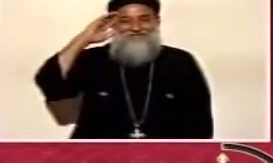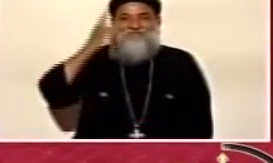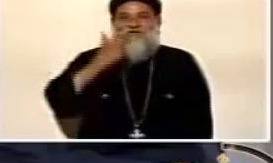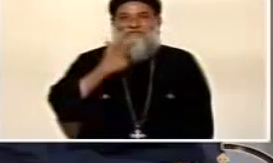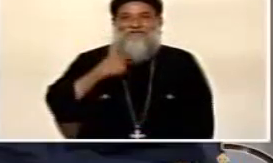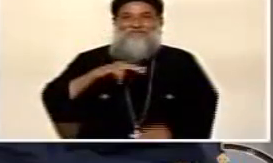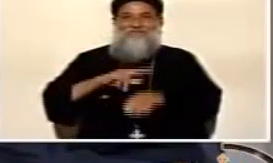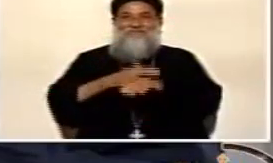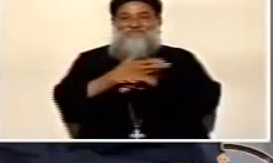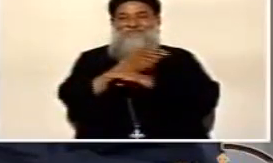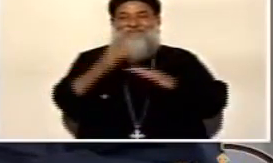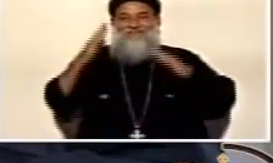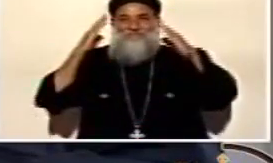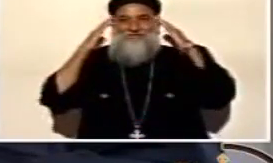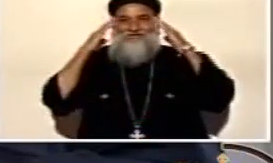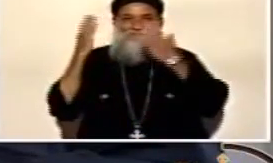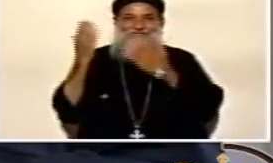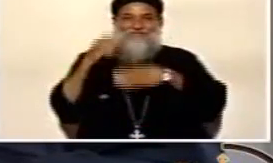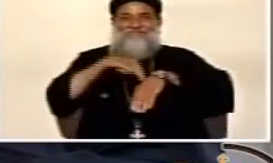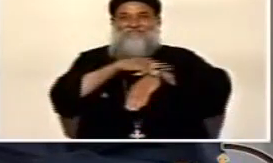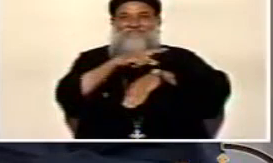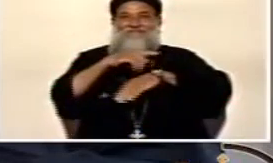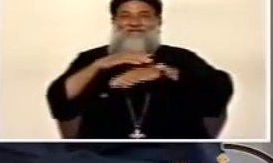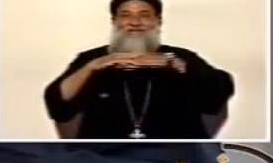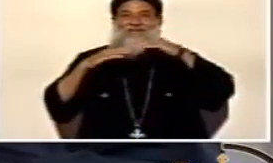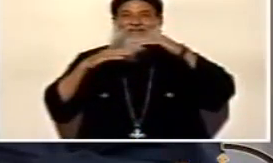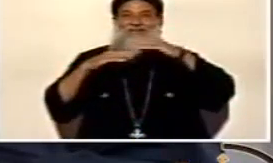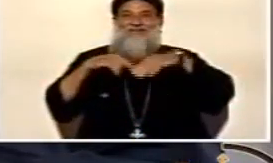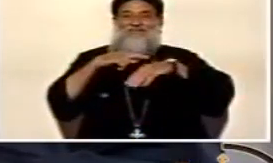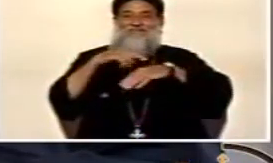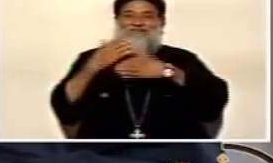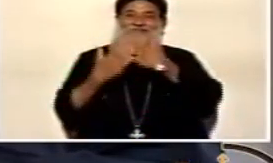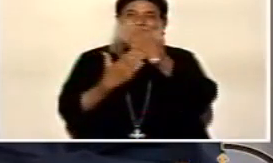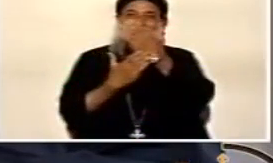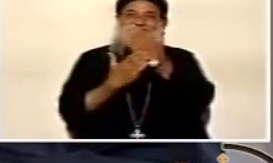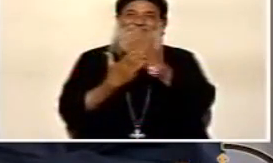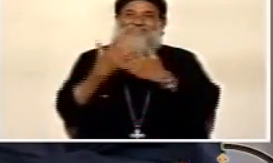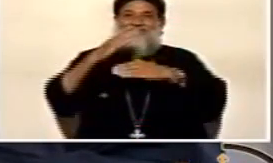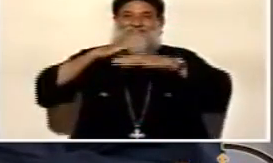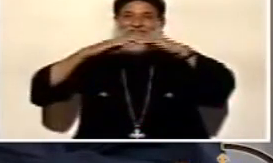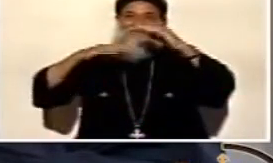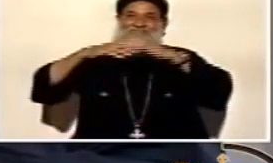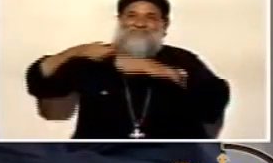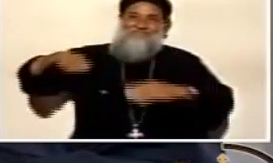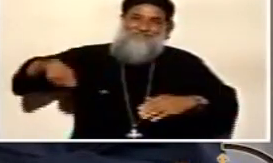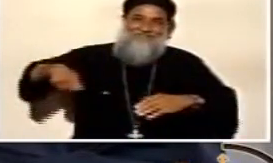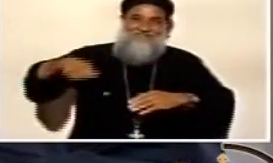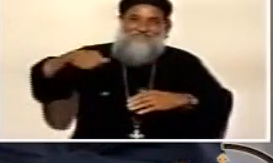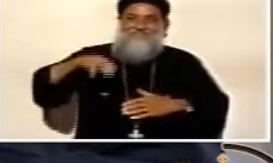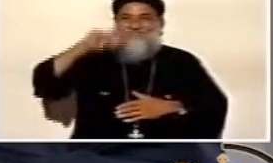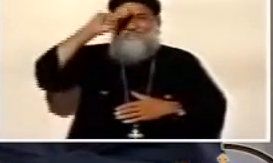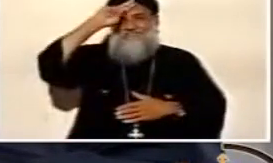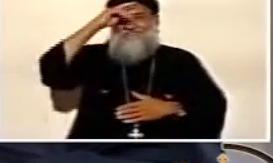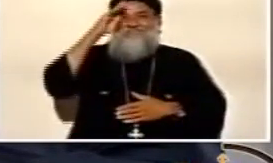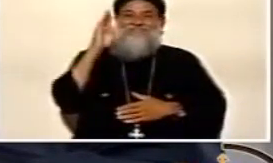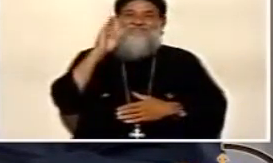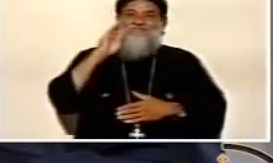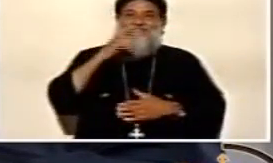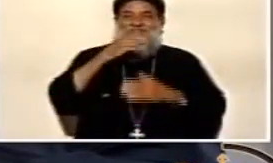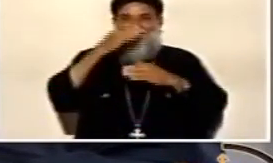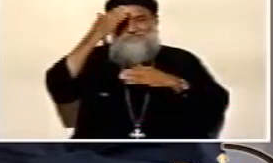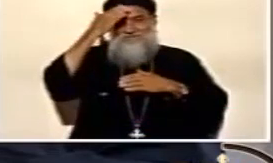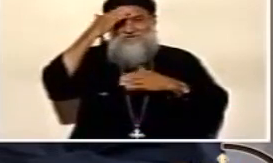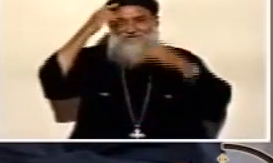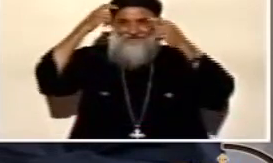أحبائي المشاهدين، أهلا بكم في ساعة الهوى وحلقة جديدة من برنامج طقس ومعنى. بيشرفنا